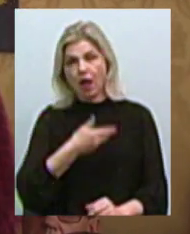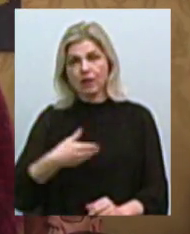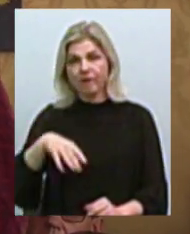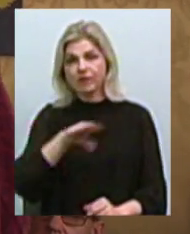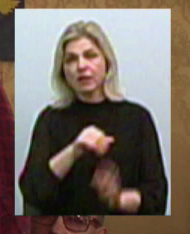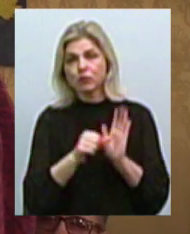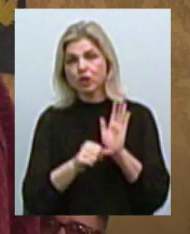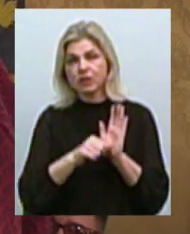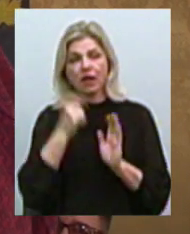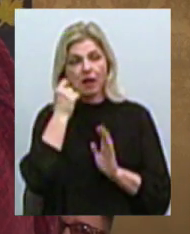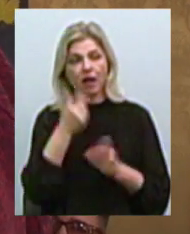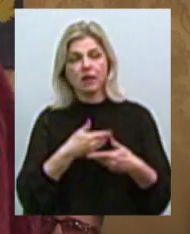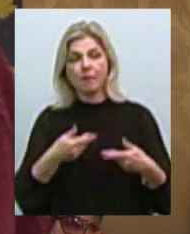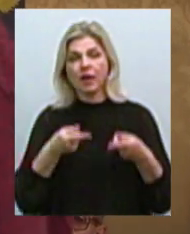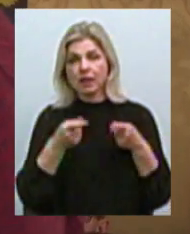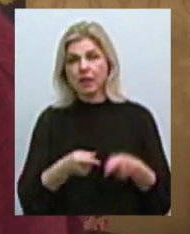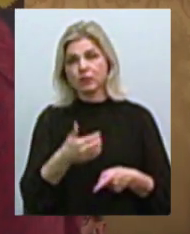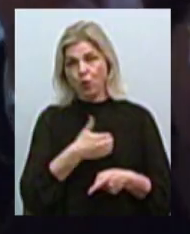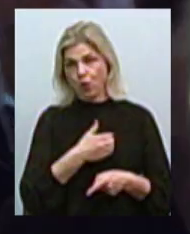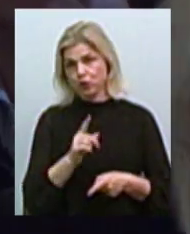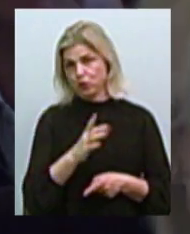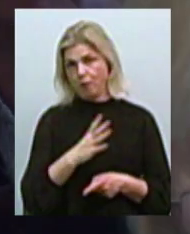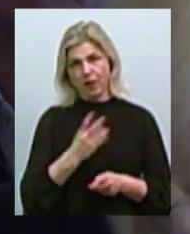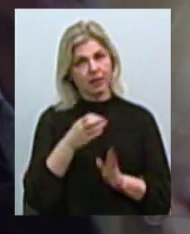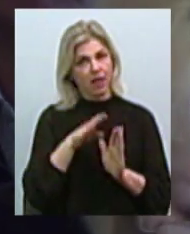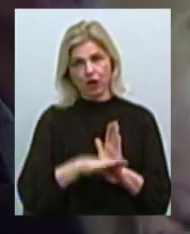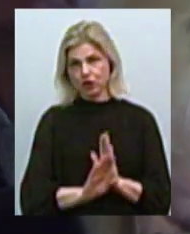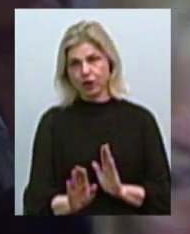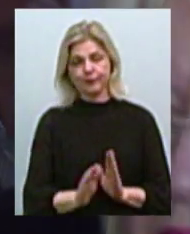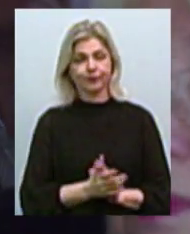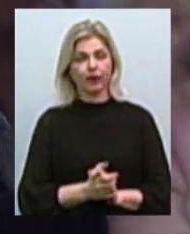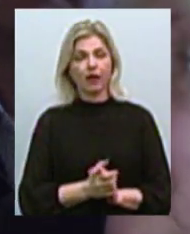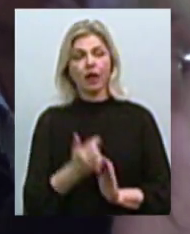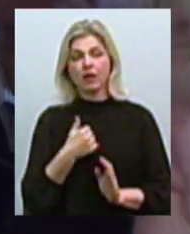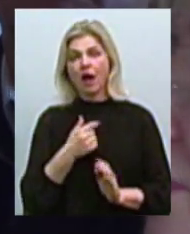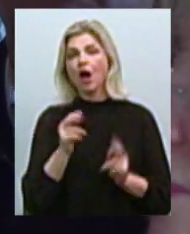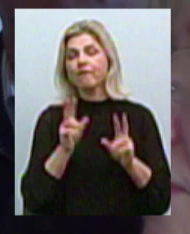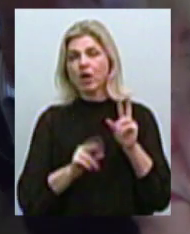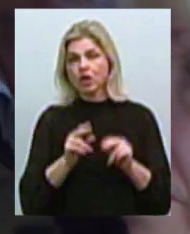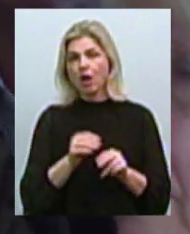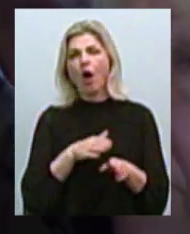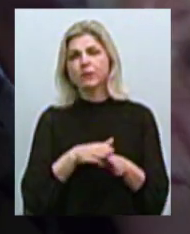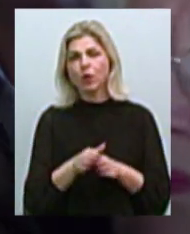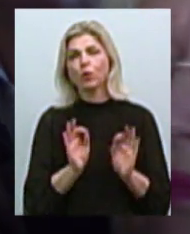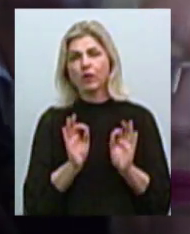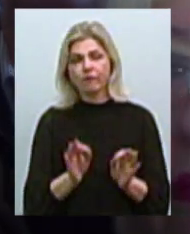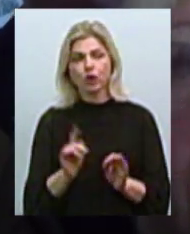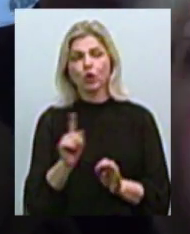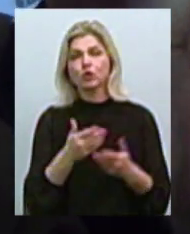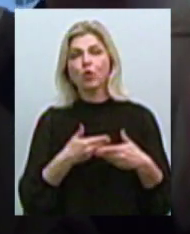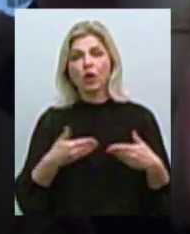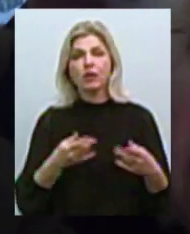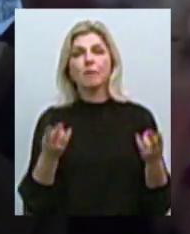років і більше, ми дійсно не хочемо, щоб було гірше. Я вважаю, абсолютно вірно, Юра, долучаюсь до твоїх слов, що нам